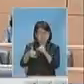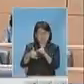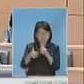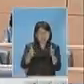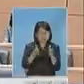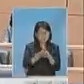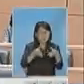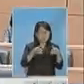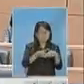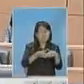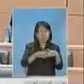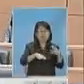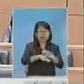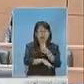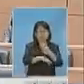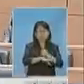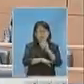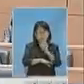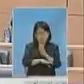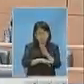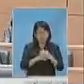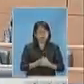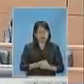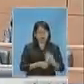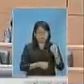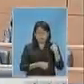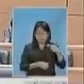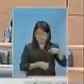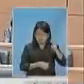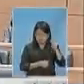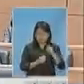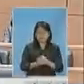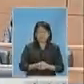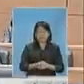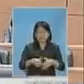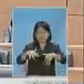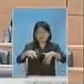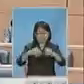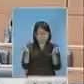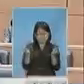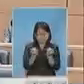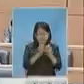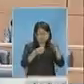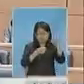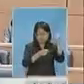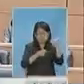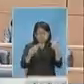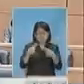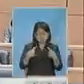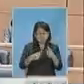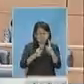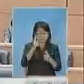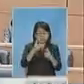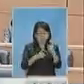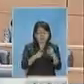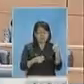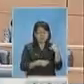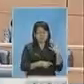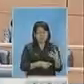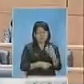ของท่านได้ประโยชน์จากความขัดแย้งของบ้านเมืองไปถึงเพียงนี้วัน